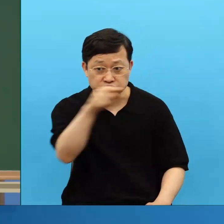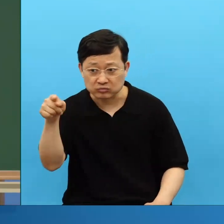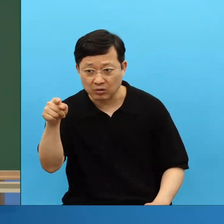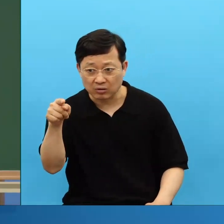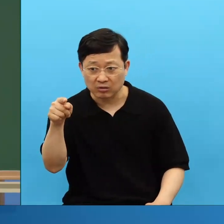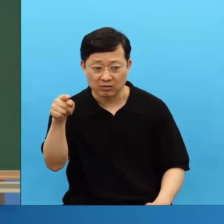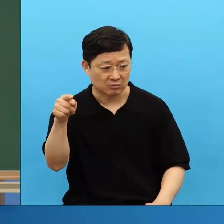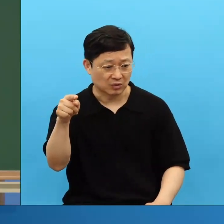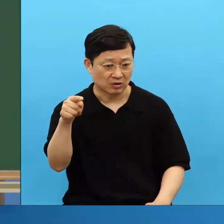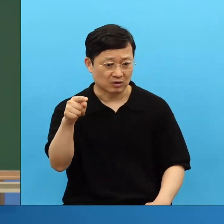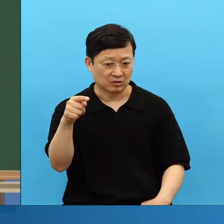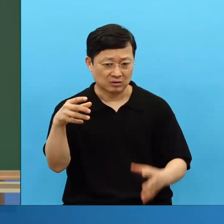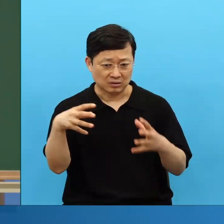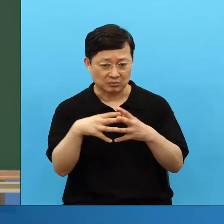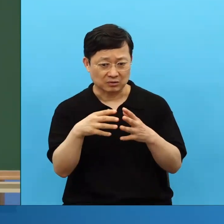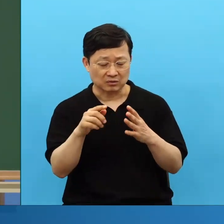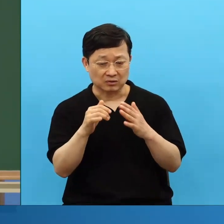6년이요.